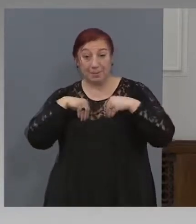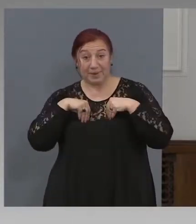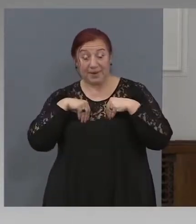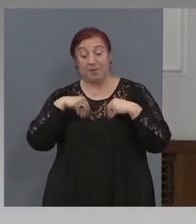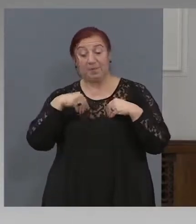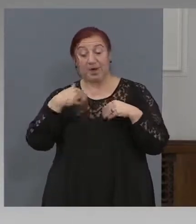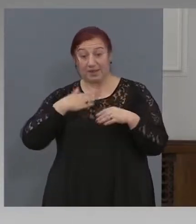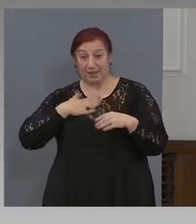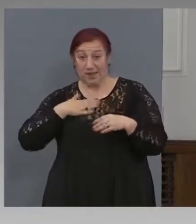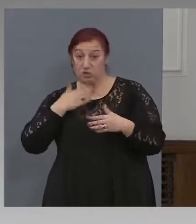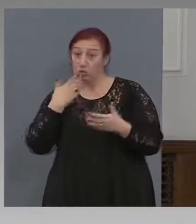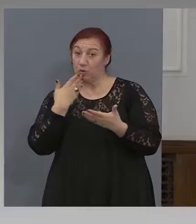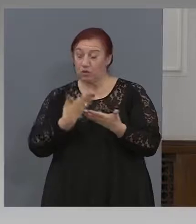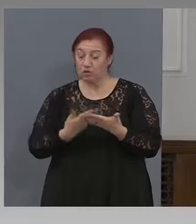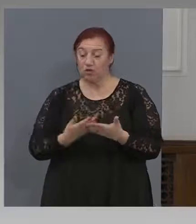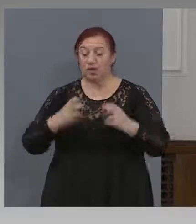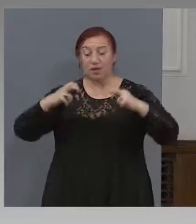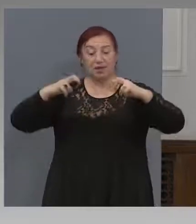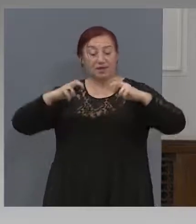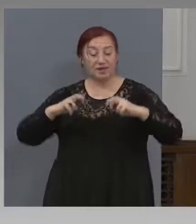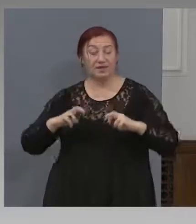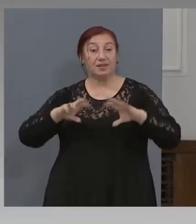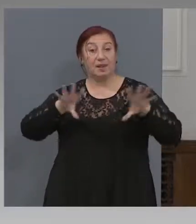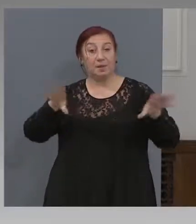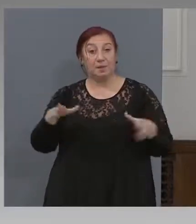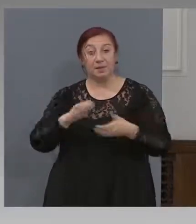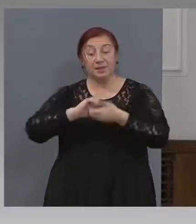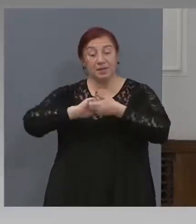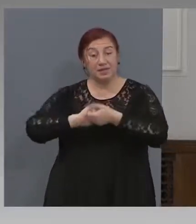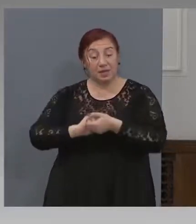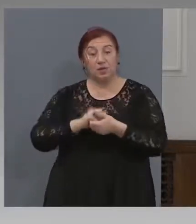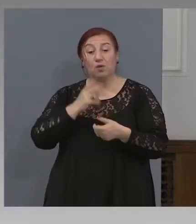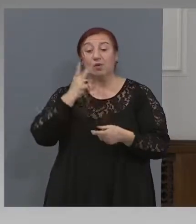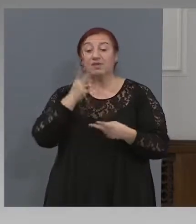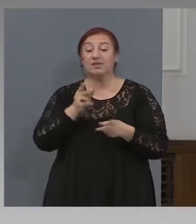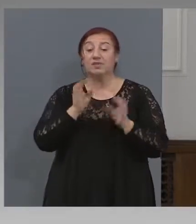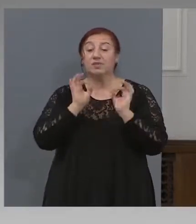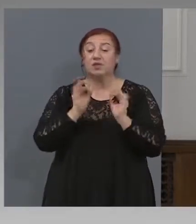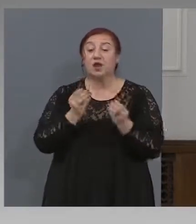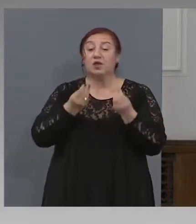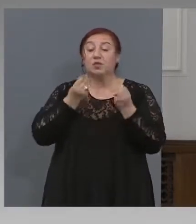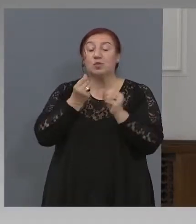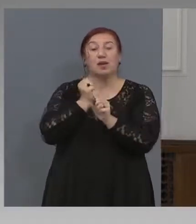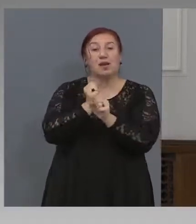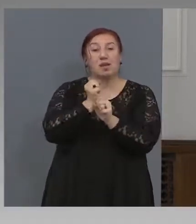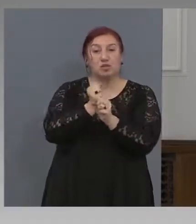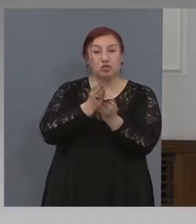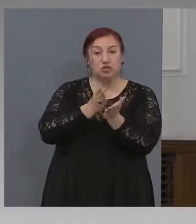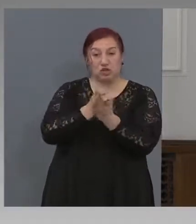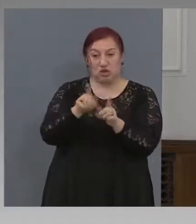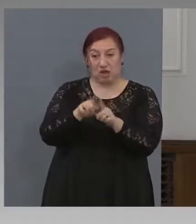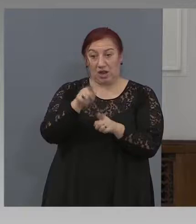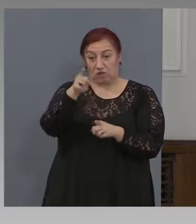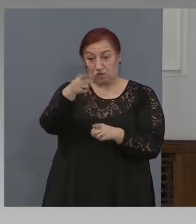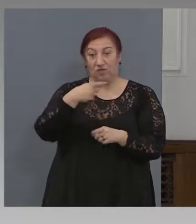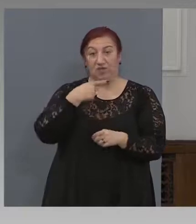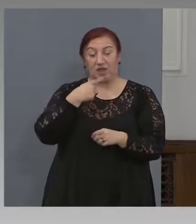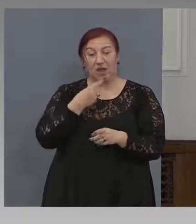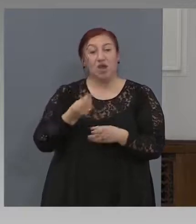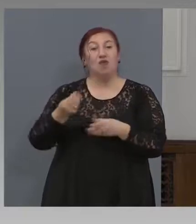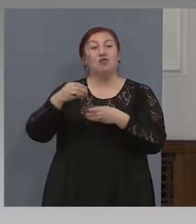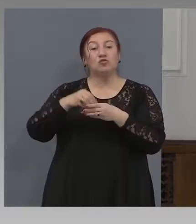това предложение, да седнем заедно и да видим кой е работещия механизъм, това, което и вие казахте, включително и